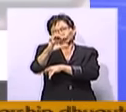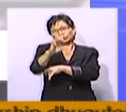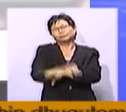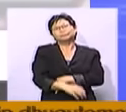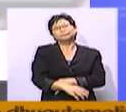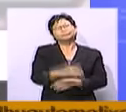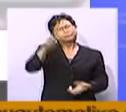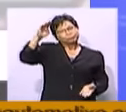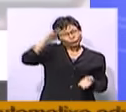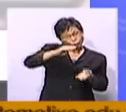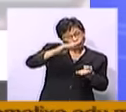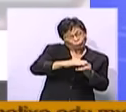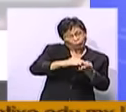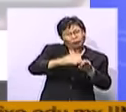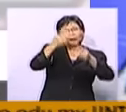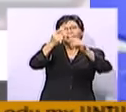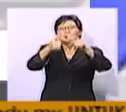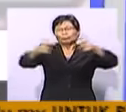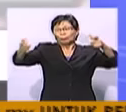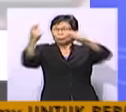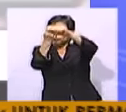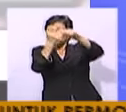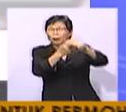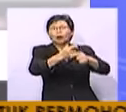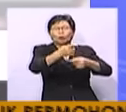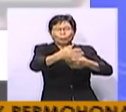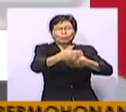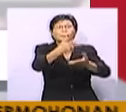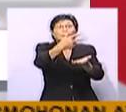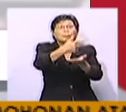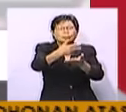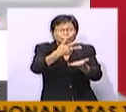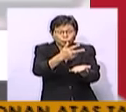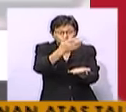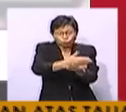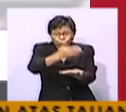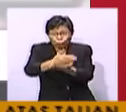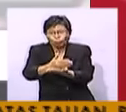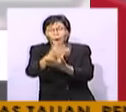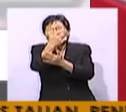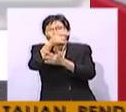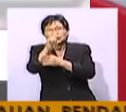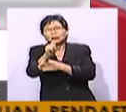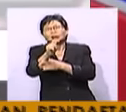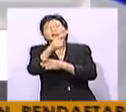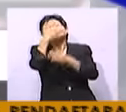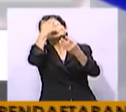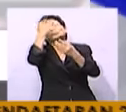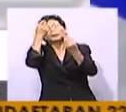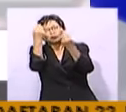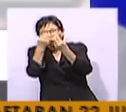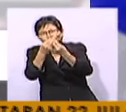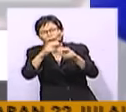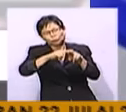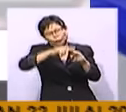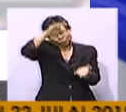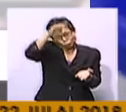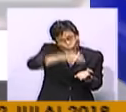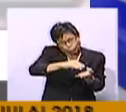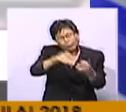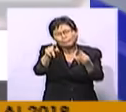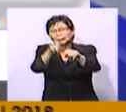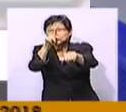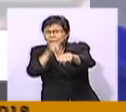itu, mengurangkan saiz pembinaan pangkalan LRT berikutan bilangan tren yang dikurangkan. Pada masa